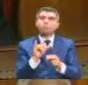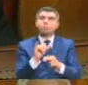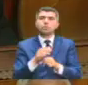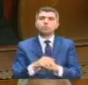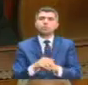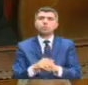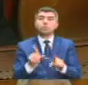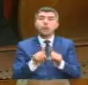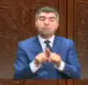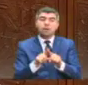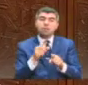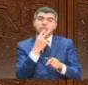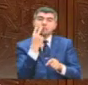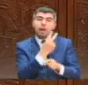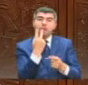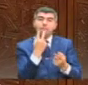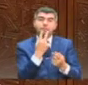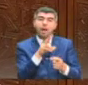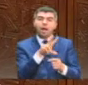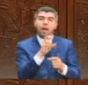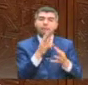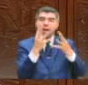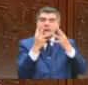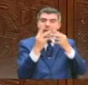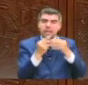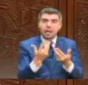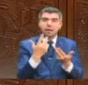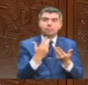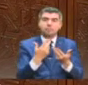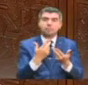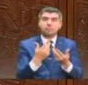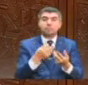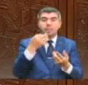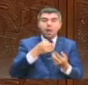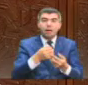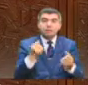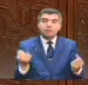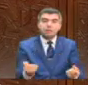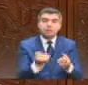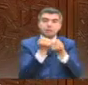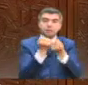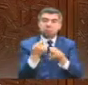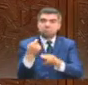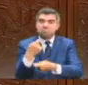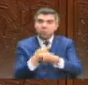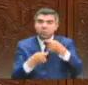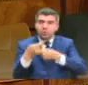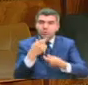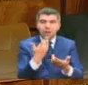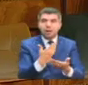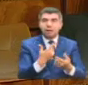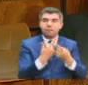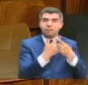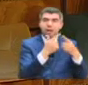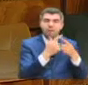مرتبطة بتوسيع هذه الطبقة. كنعرفوا الدور ديالها الكبير في الاقتصاد الوطني، كنعرفوا الدور ديالها الكبير